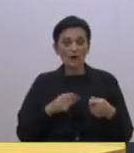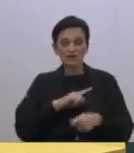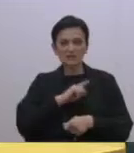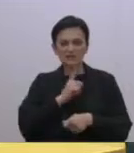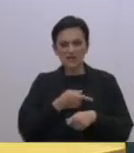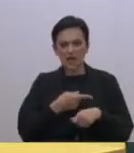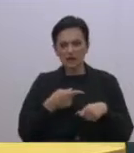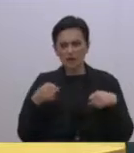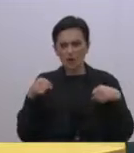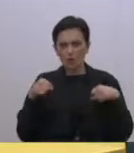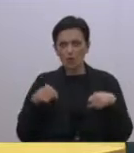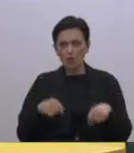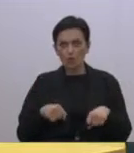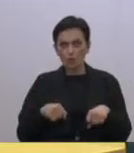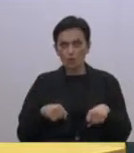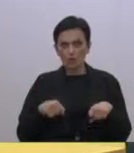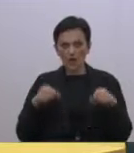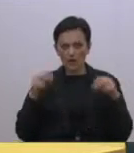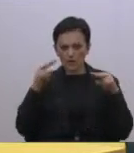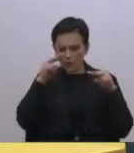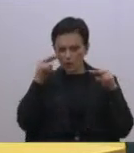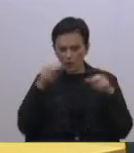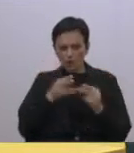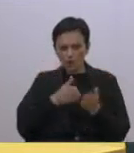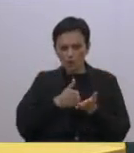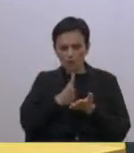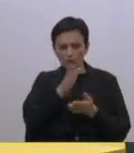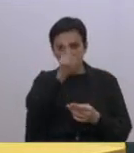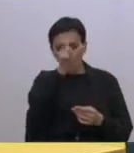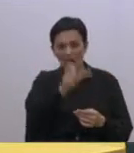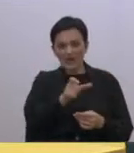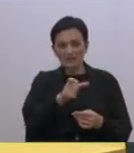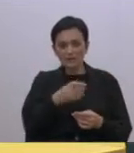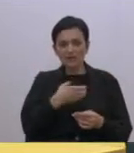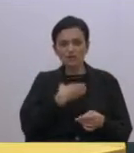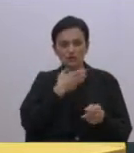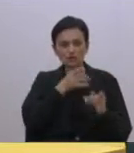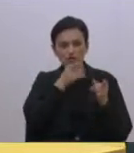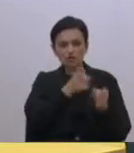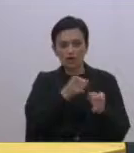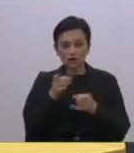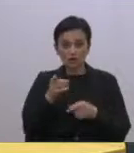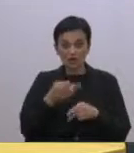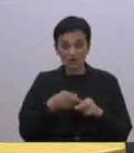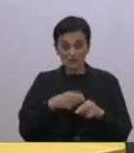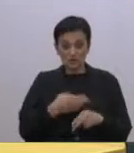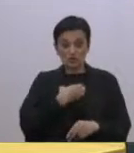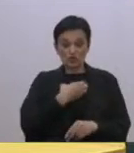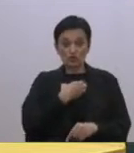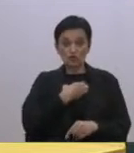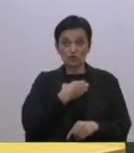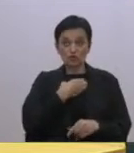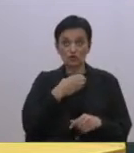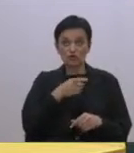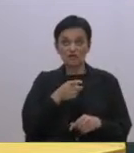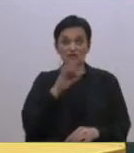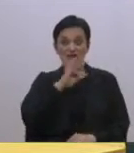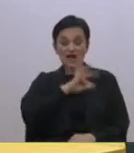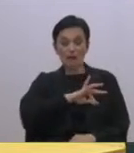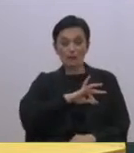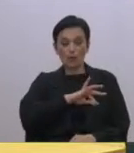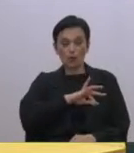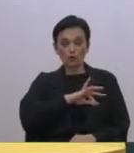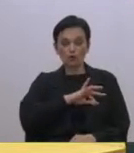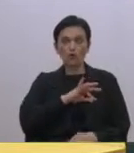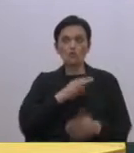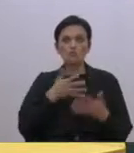ძალაუფლების რაღაცნაირად კონცენტრაციის საშუალება არის ადამიანების შეშინება და ამ შიშის გამოყენებით უფრო